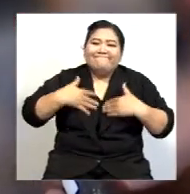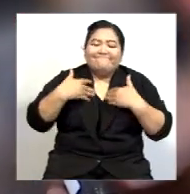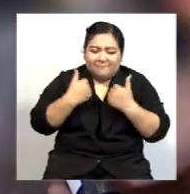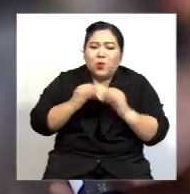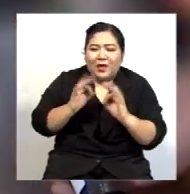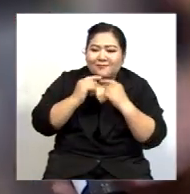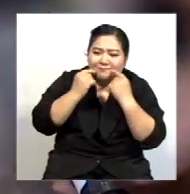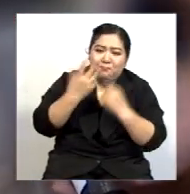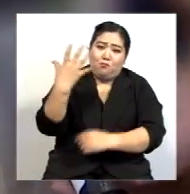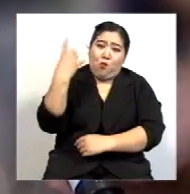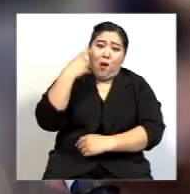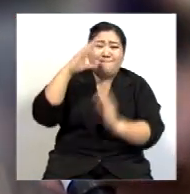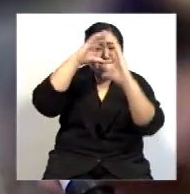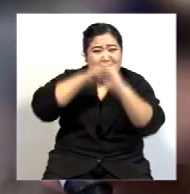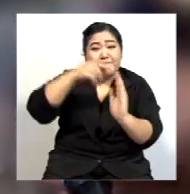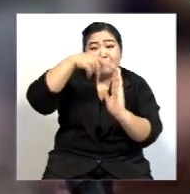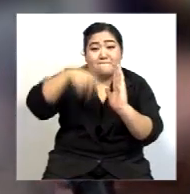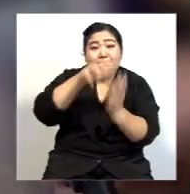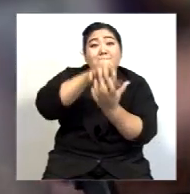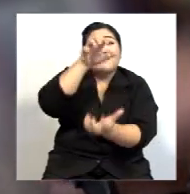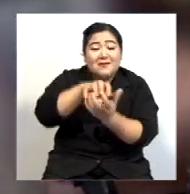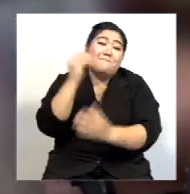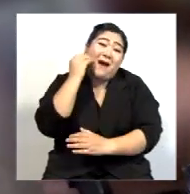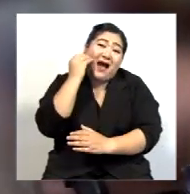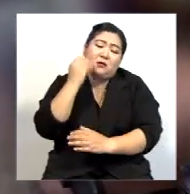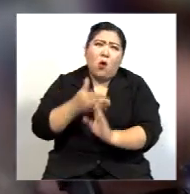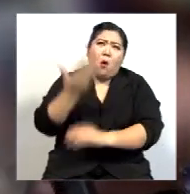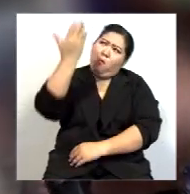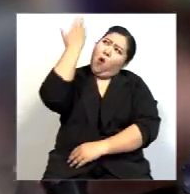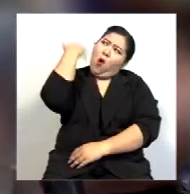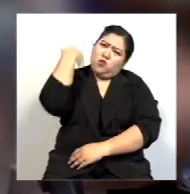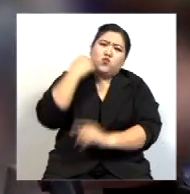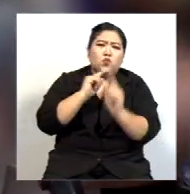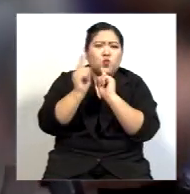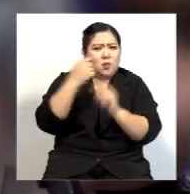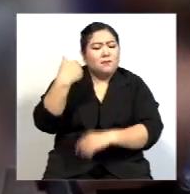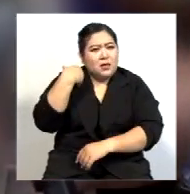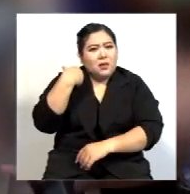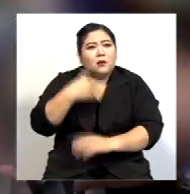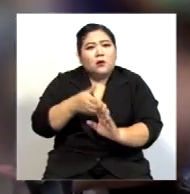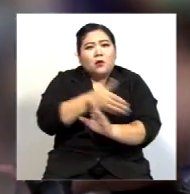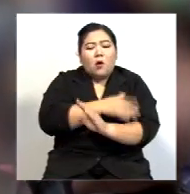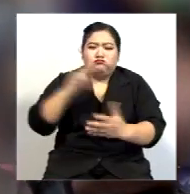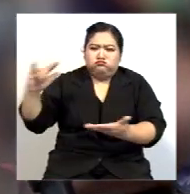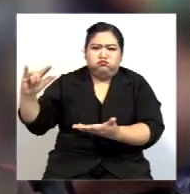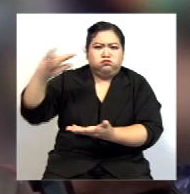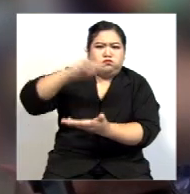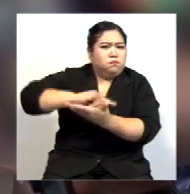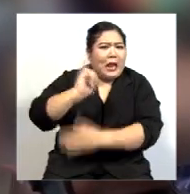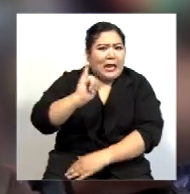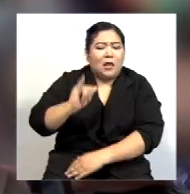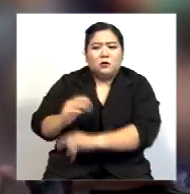ทางมาจากจังหวัดพิจิตรเมื่อคืนนี้นะคะคือก่อนหน้านี้เนี่ยคุยกับลูกครั้งล่าสุดก็คือก่อนที่ลูกจะขึ้นเครื่องออกจ